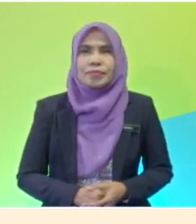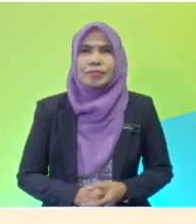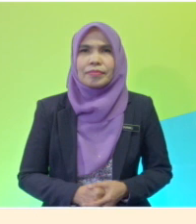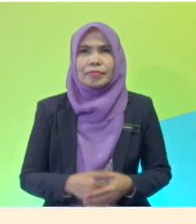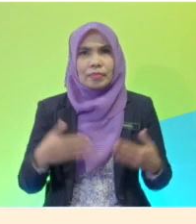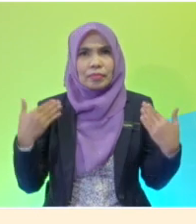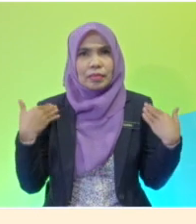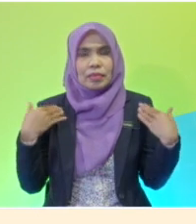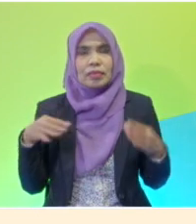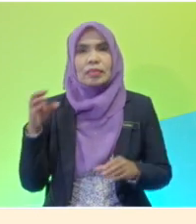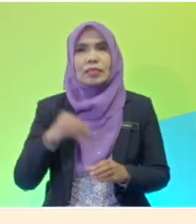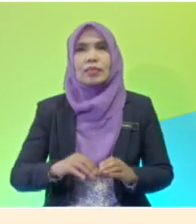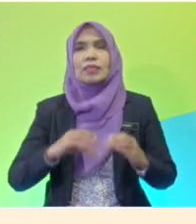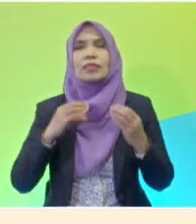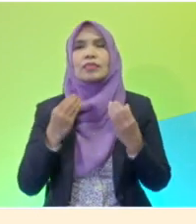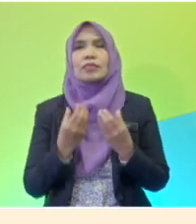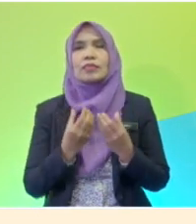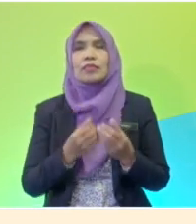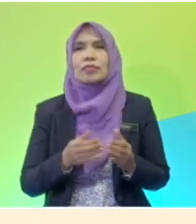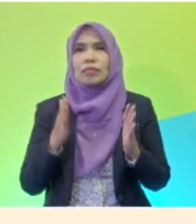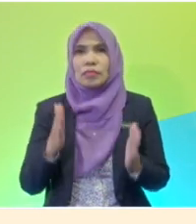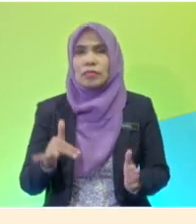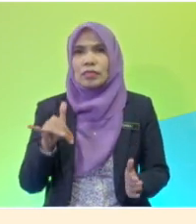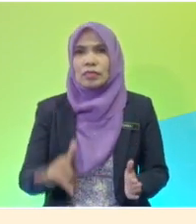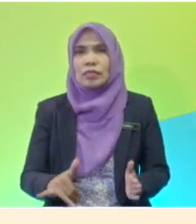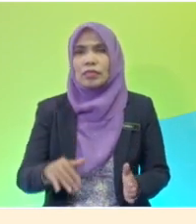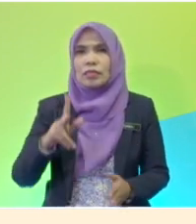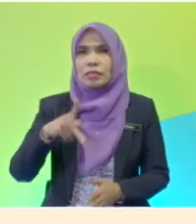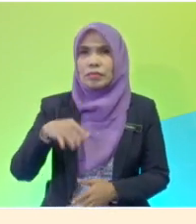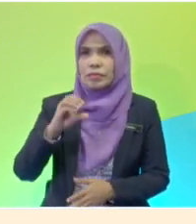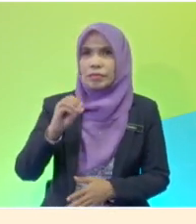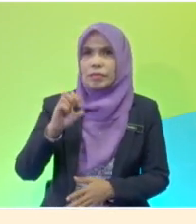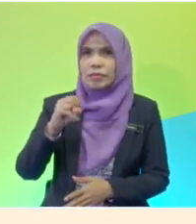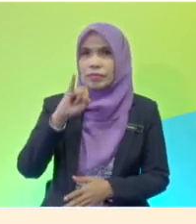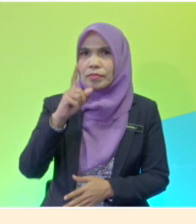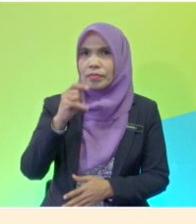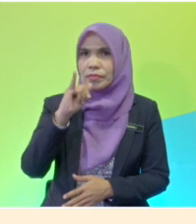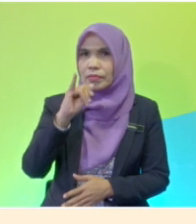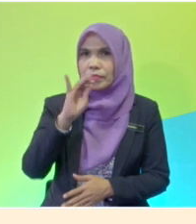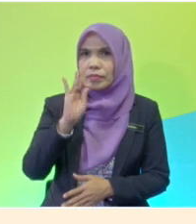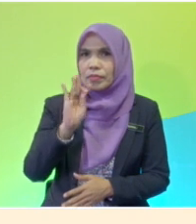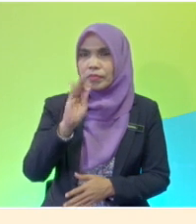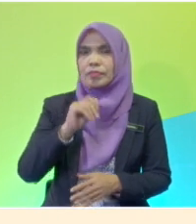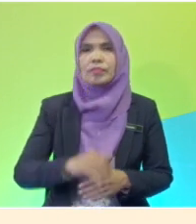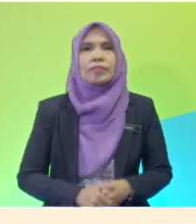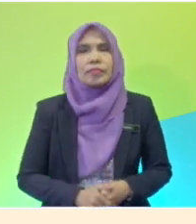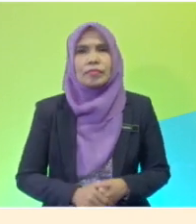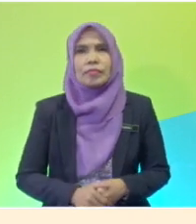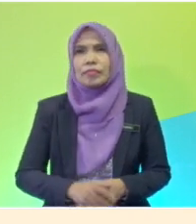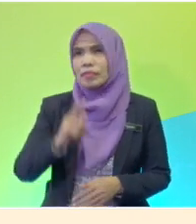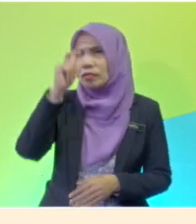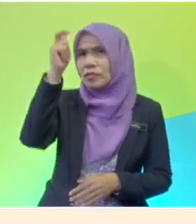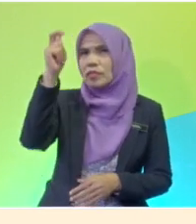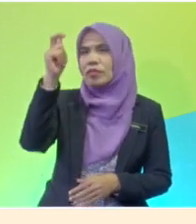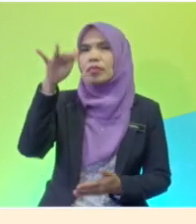positif sentiasa berada dalam positif dan stress merujuk kepada Pak kalah yang sangat penting ya kita tidak percaya Tuhan itu apa yang